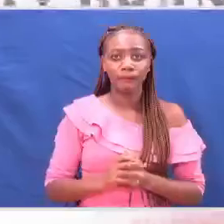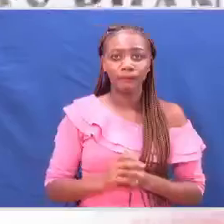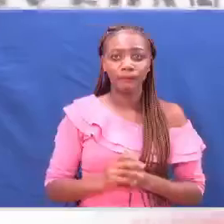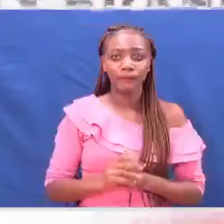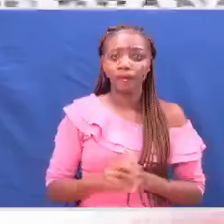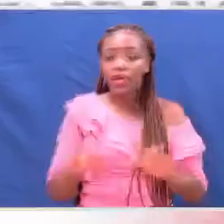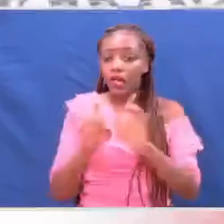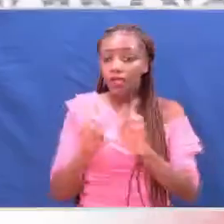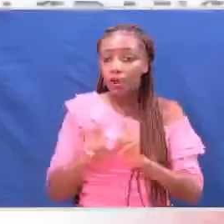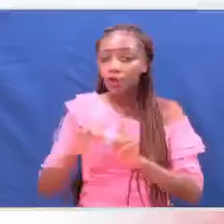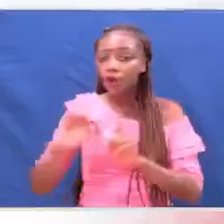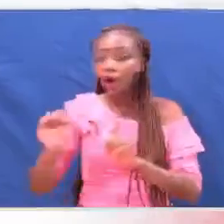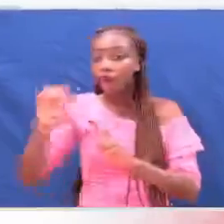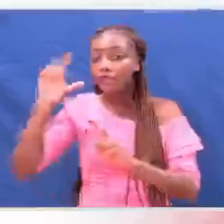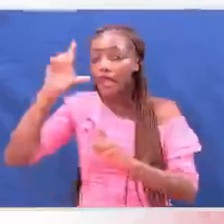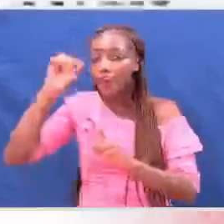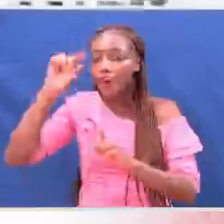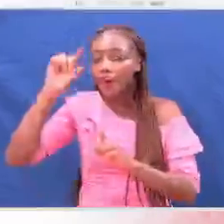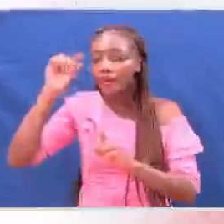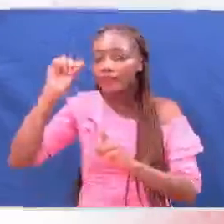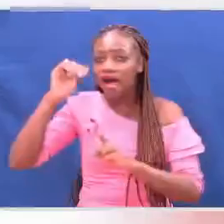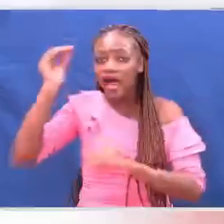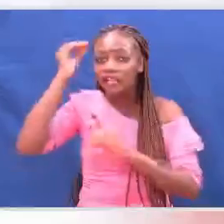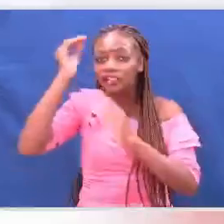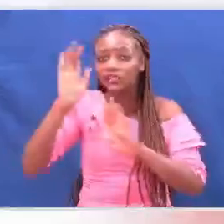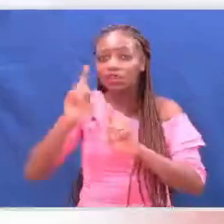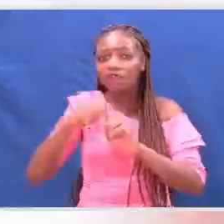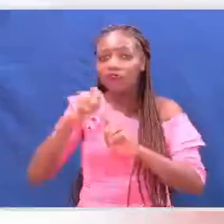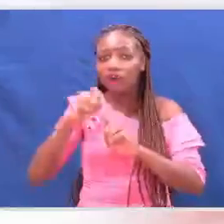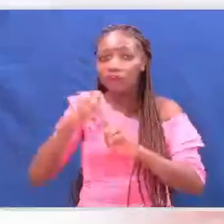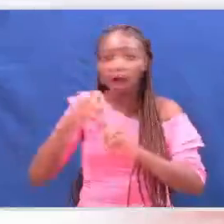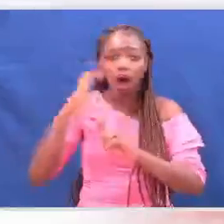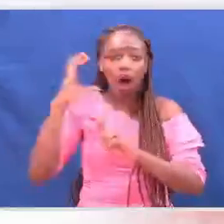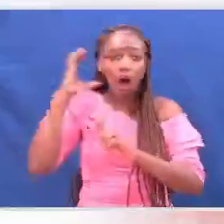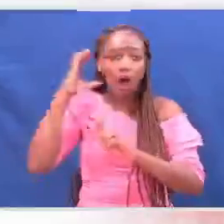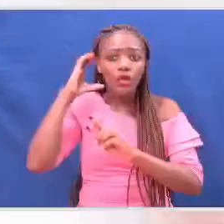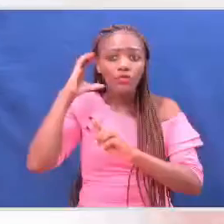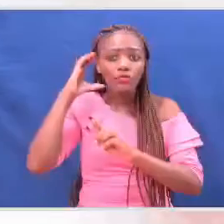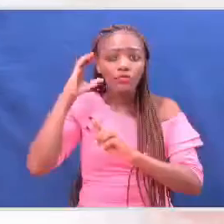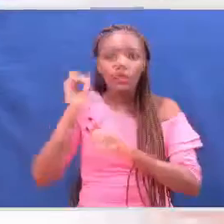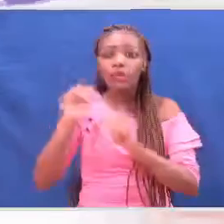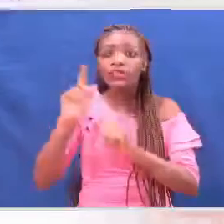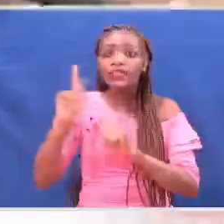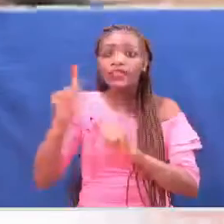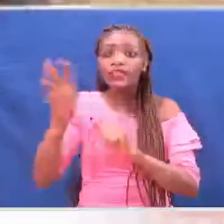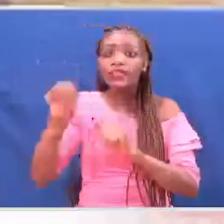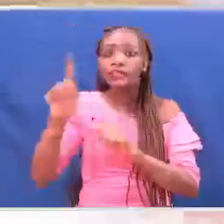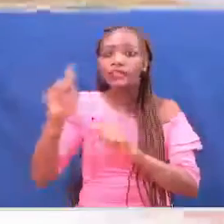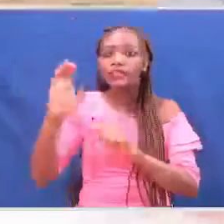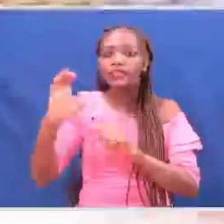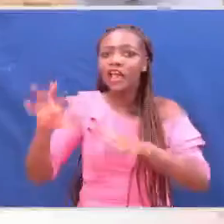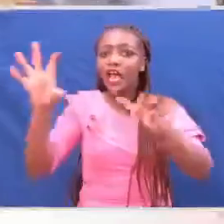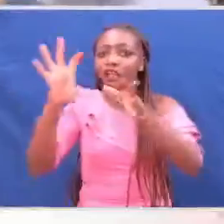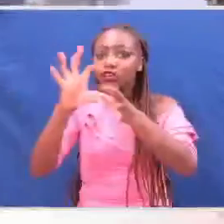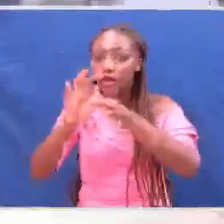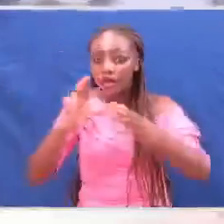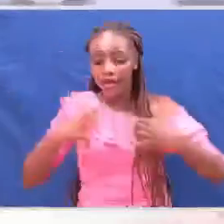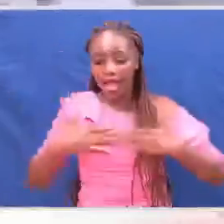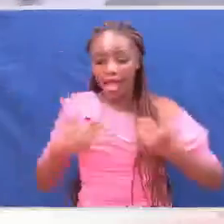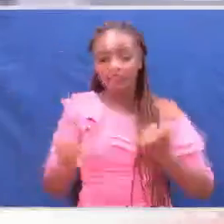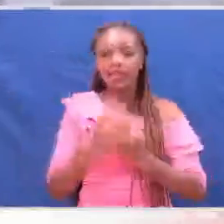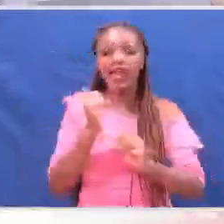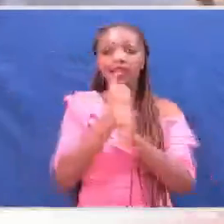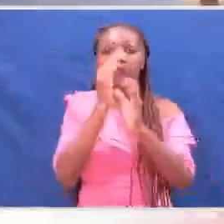Na katika kaunti ya Mombasa, wanafunzi kutoka chuo cha mafunzo ya matibabu KMTC wameungana na wahudumu wa afya